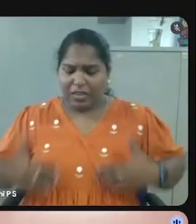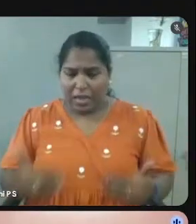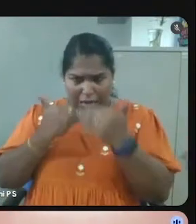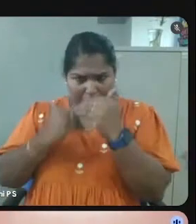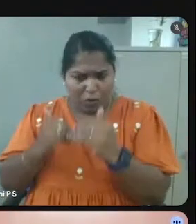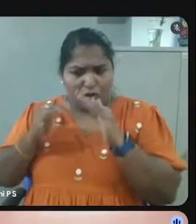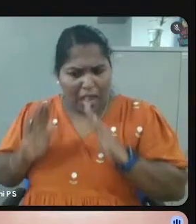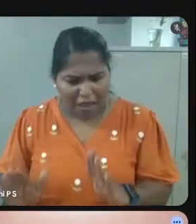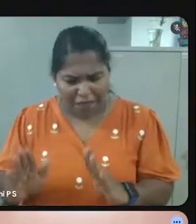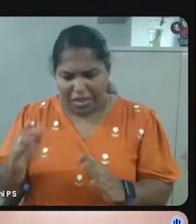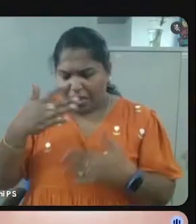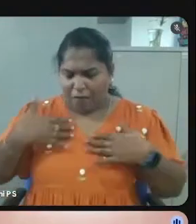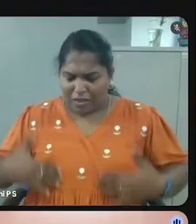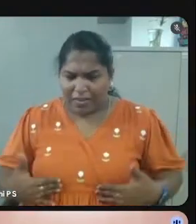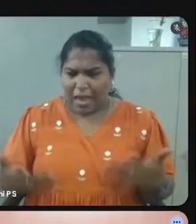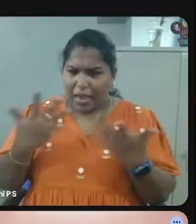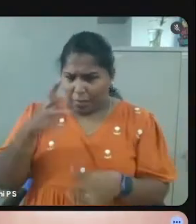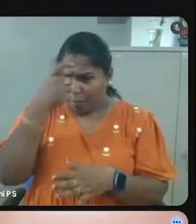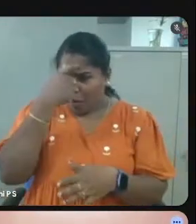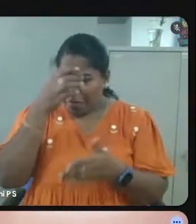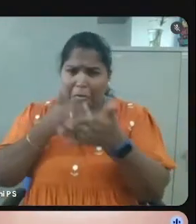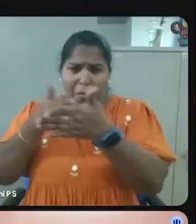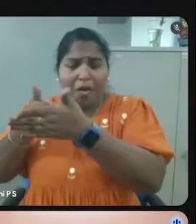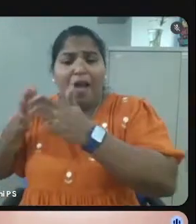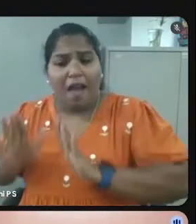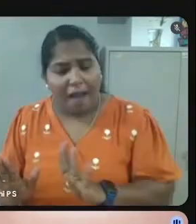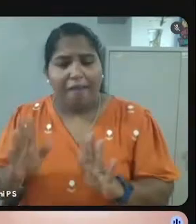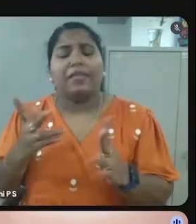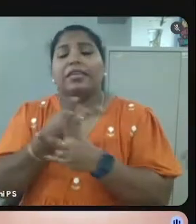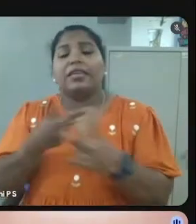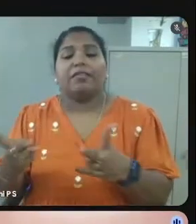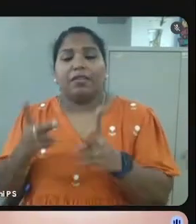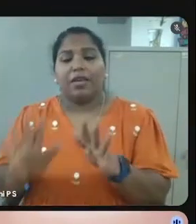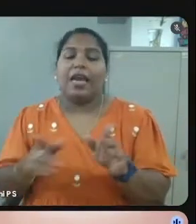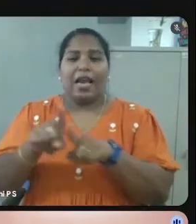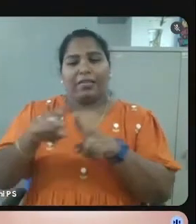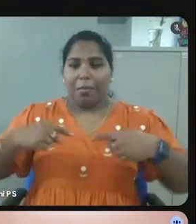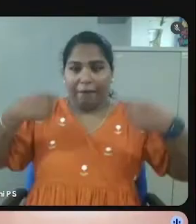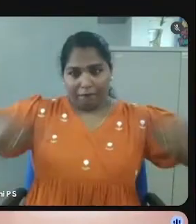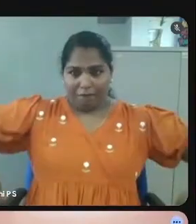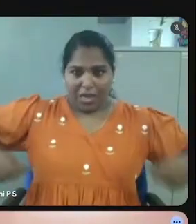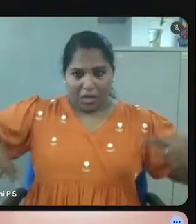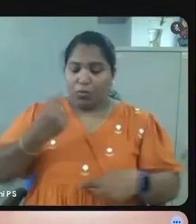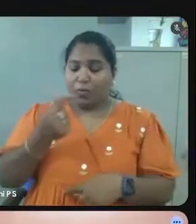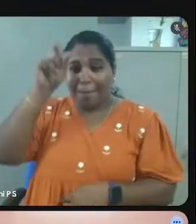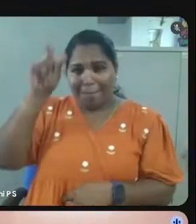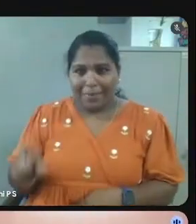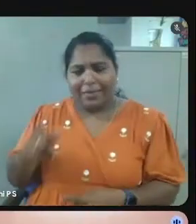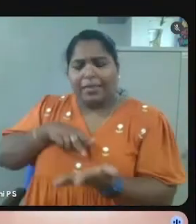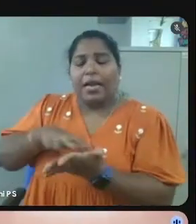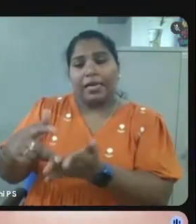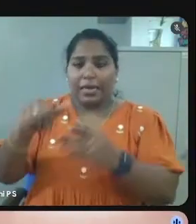ആൾക്കാർക്ക് ഫങ്ഷൻസും സ്ട്രക്ചേഴ്സും ഒരു ഇഷ്യൂ ആയി കാണും. നമുക്ക് വീൽ ചെയറിലുള്ളവർക്ക് നടക്കാൻ ബുദ്ധിമുട്ടുണ്ടായിരിക്കും.